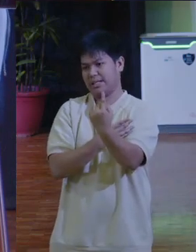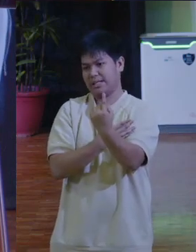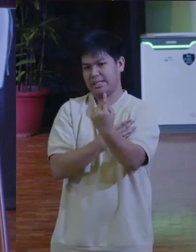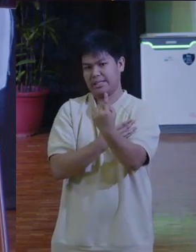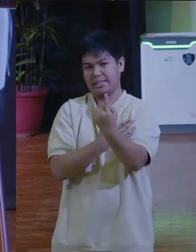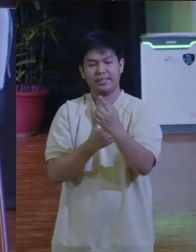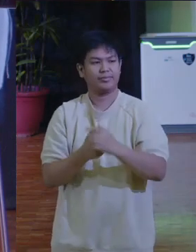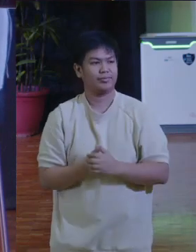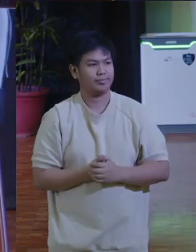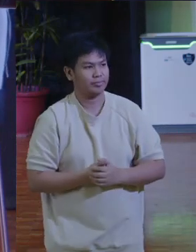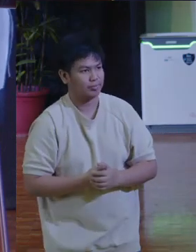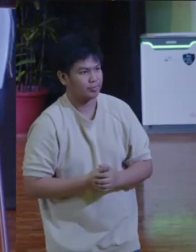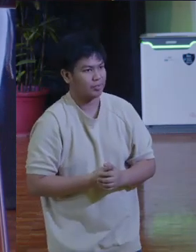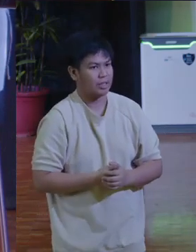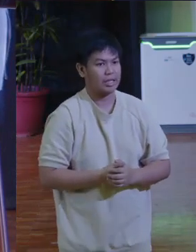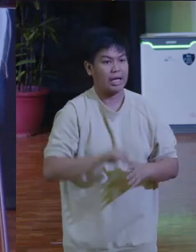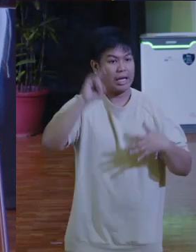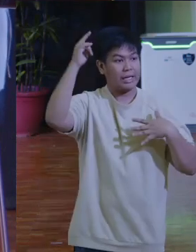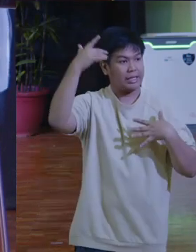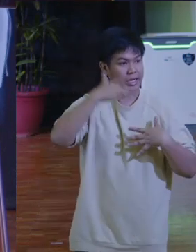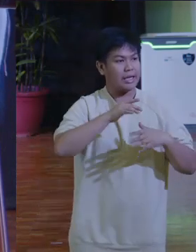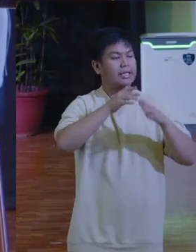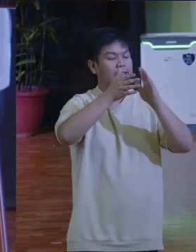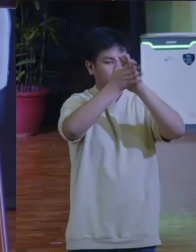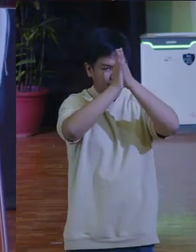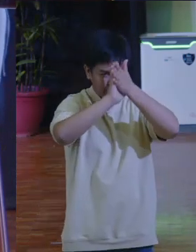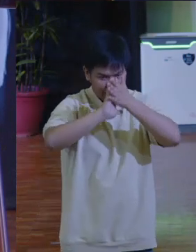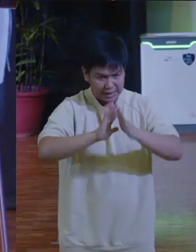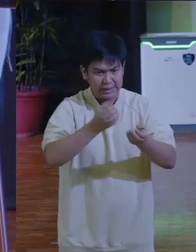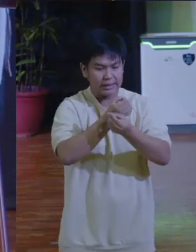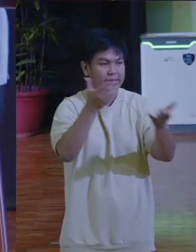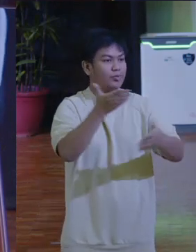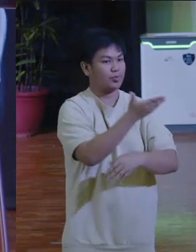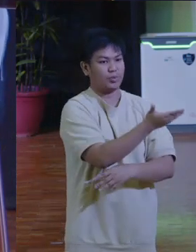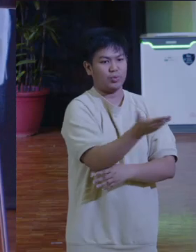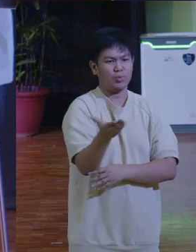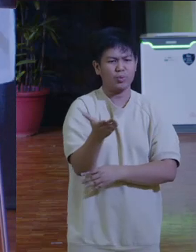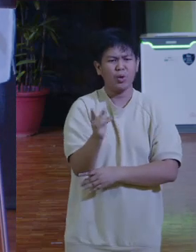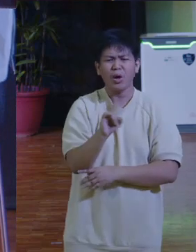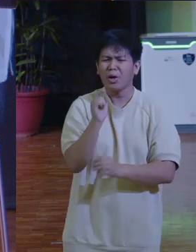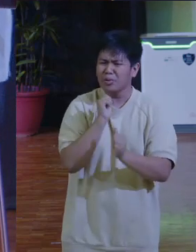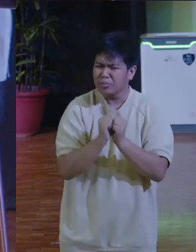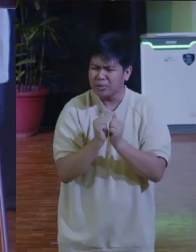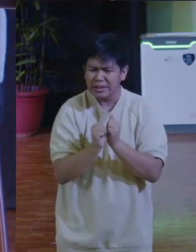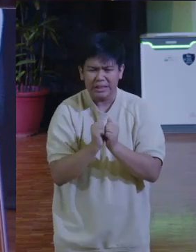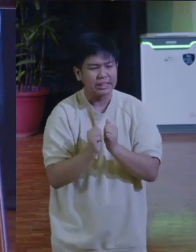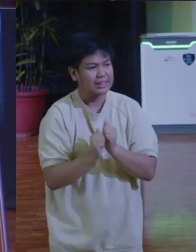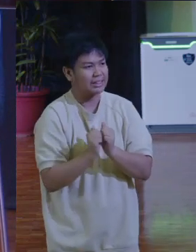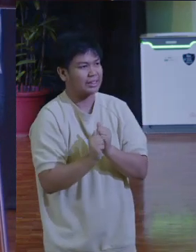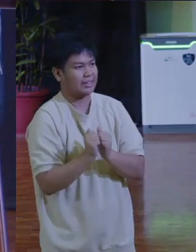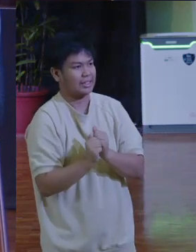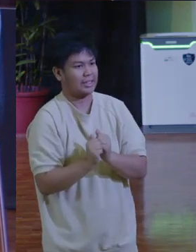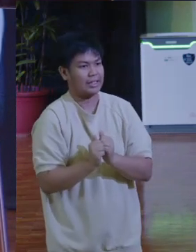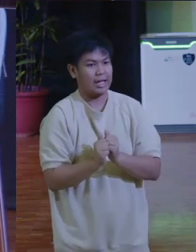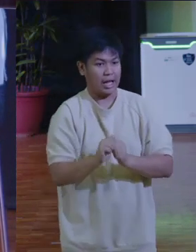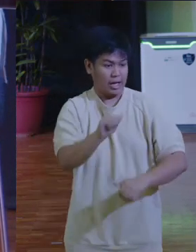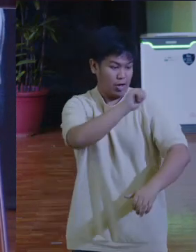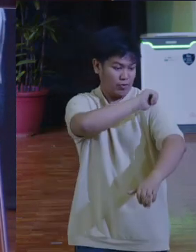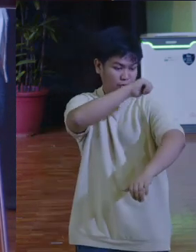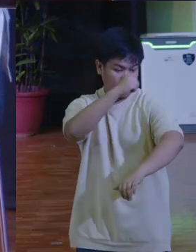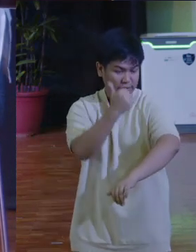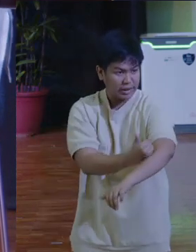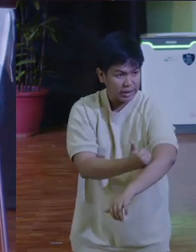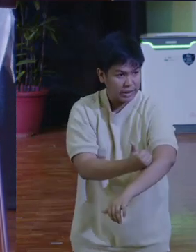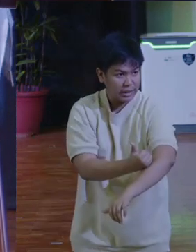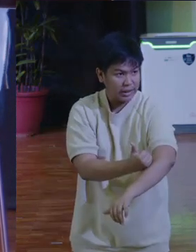sprinkling with His blood, may grace and peace be multiplied to you. So, ang otoridad